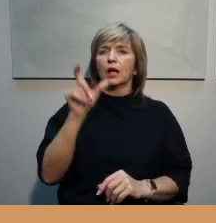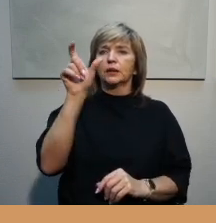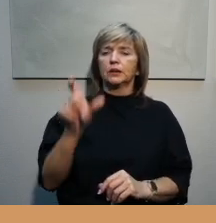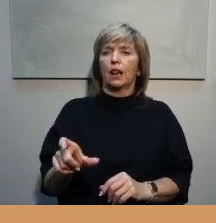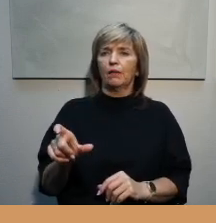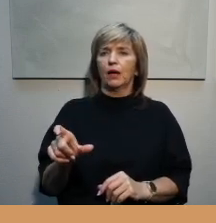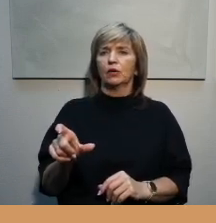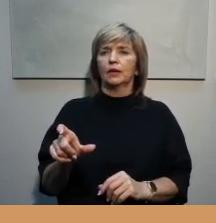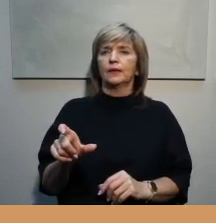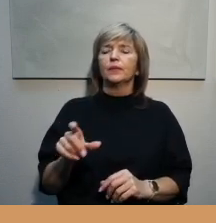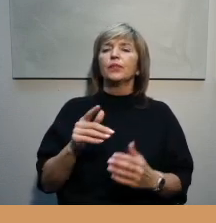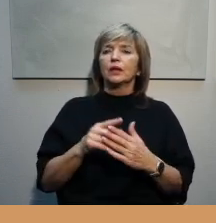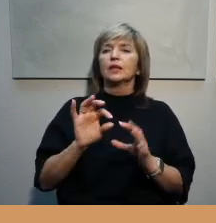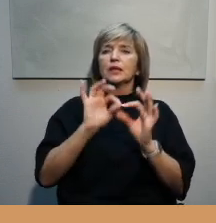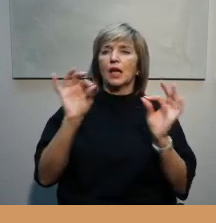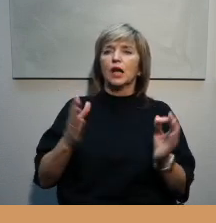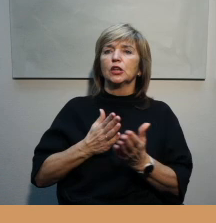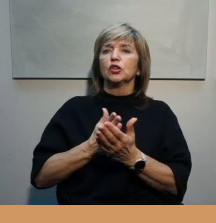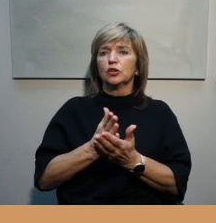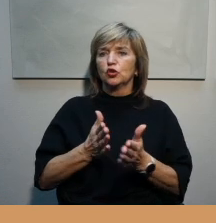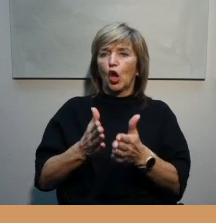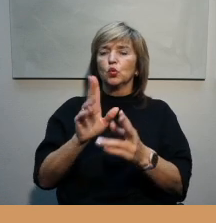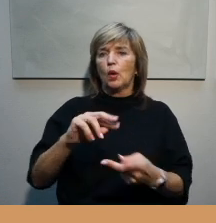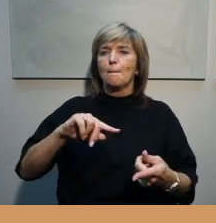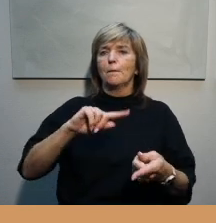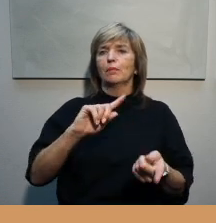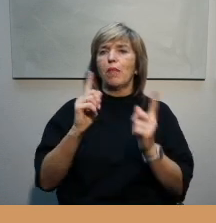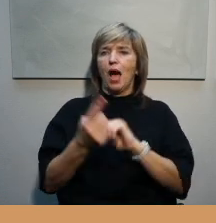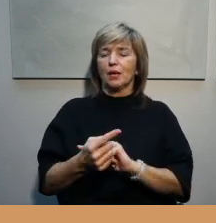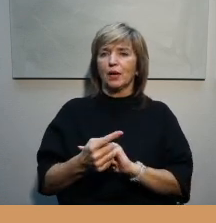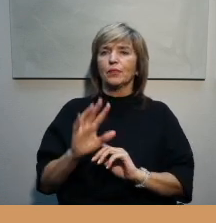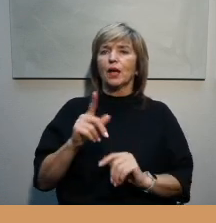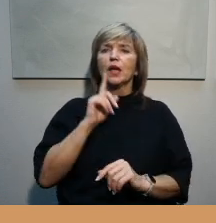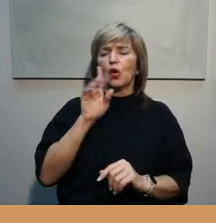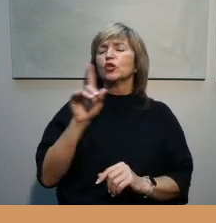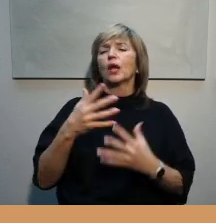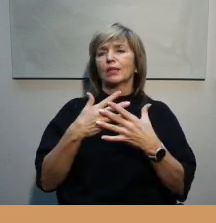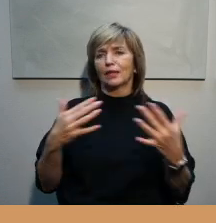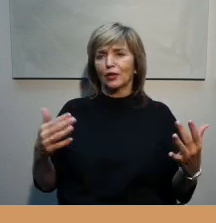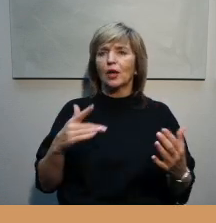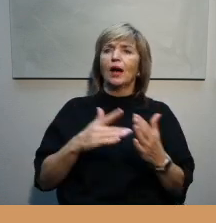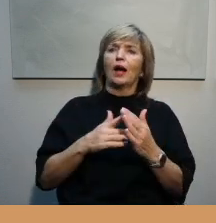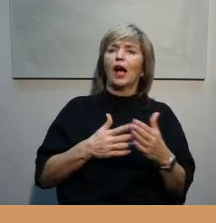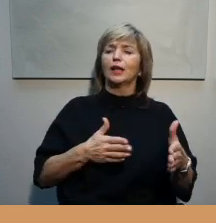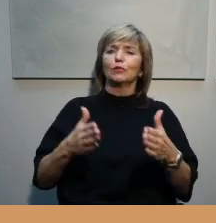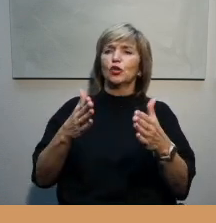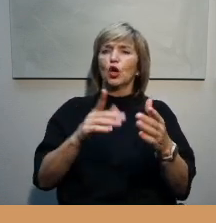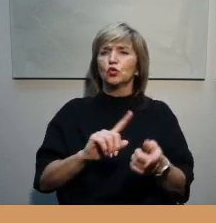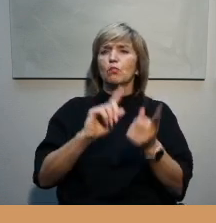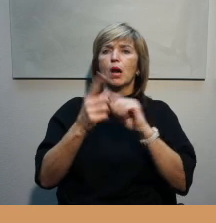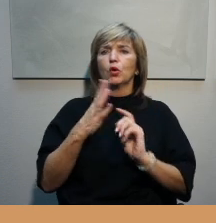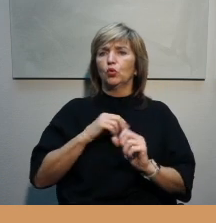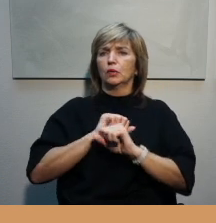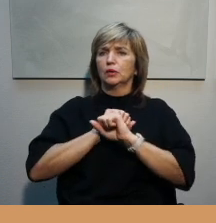cilvēku, tad arī sāksies tas ceļš uz pārmaiņām. Un, jā, jaunieši ir dažādi. Kādam ceļš uz pārmaiņām ir ļoti